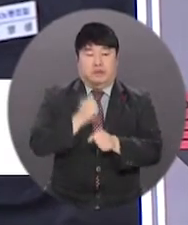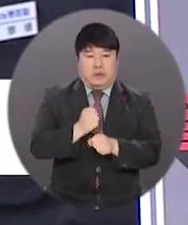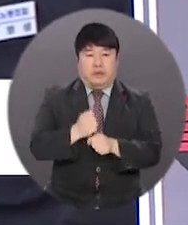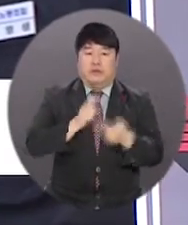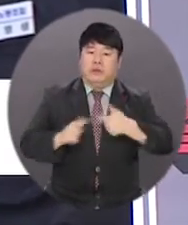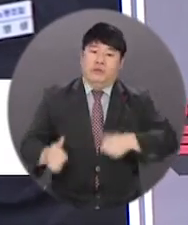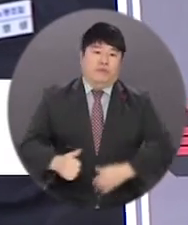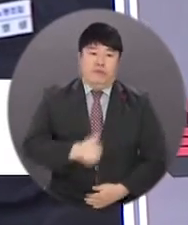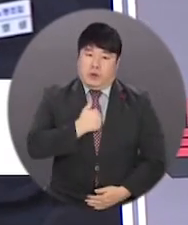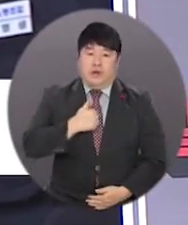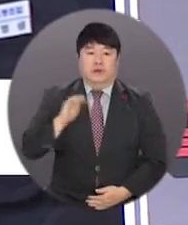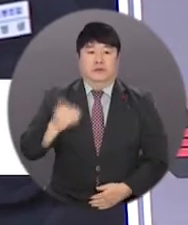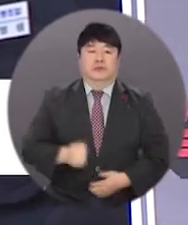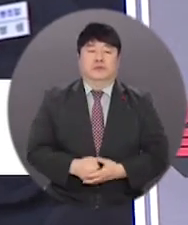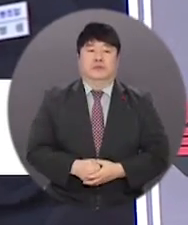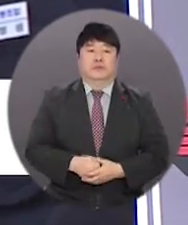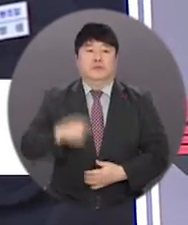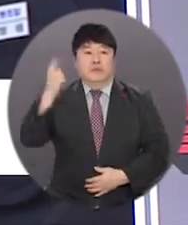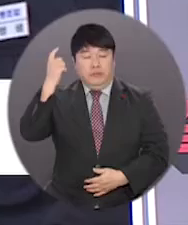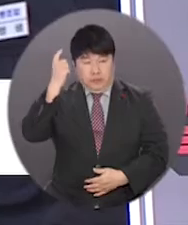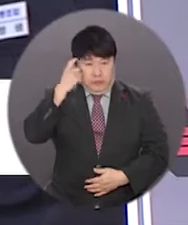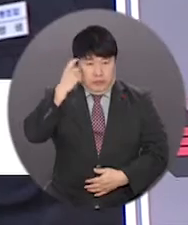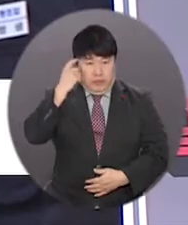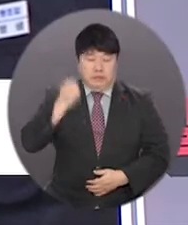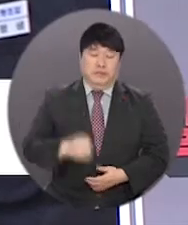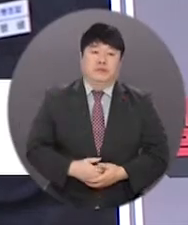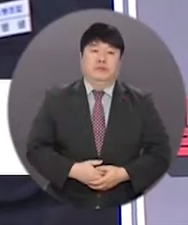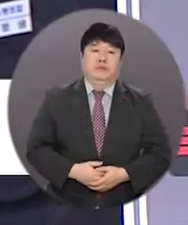없습니다. 왜